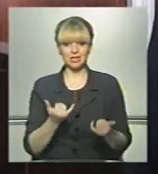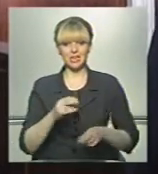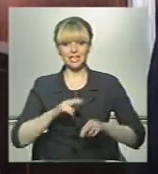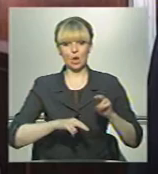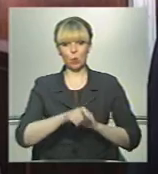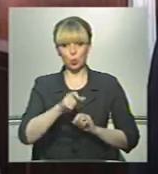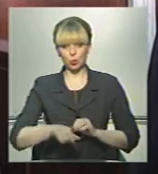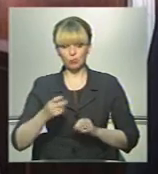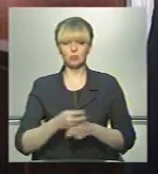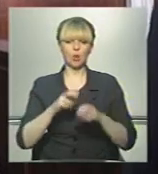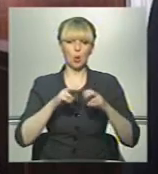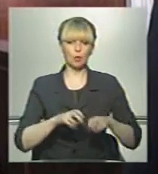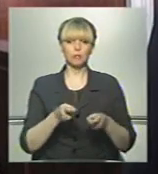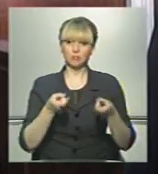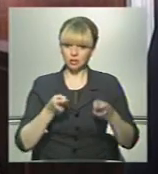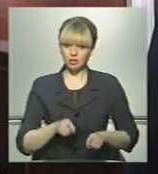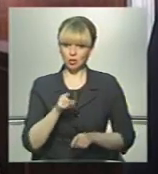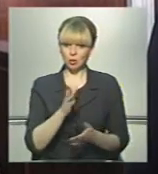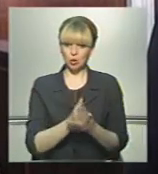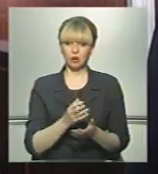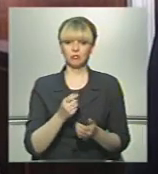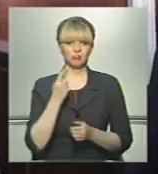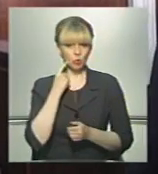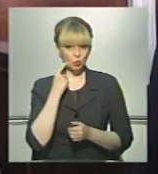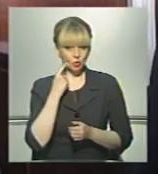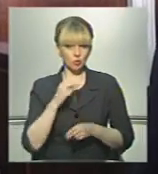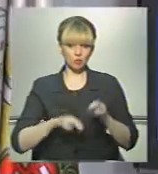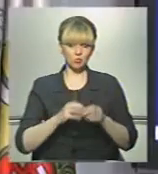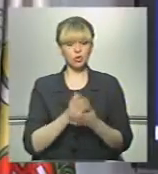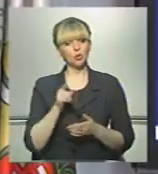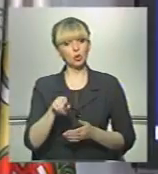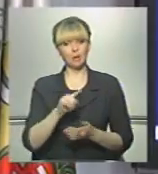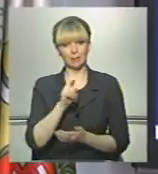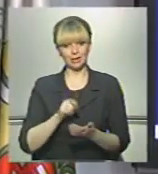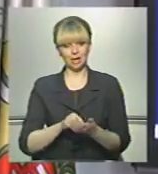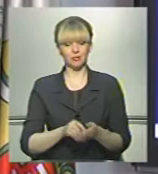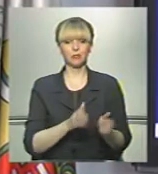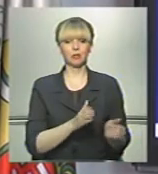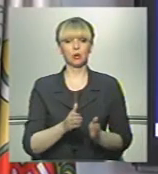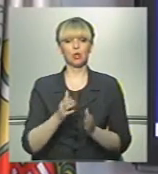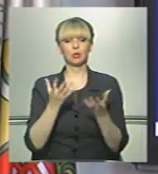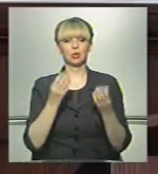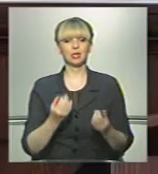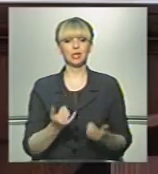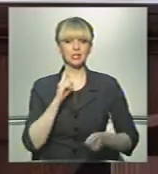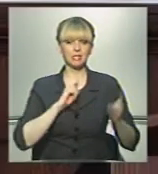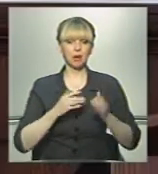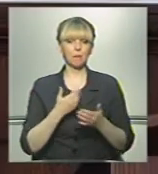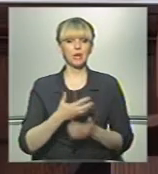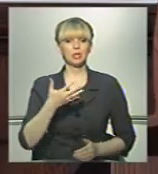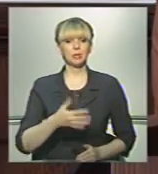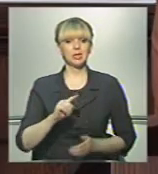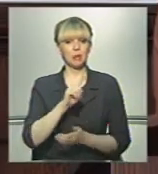забудовниками, і треба розібратися, чи дійсно то є добросовісні забудовники, чи є до них питання. У порядку денному нинішньої сесії майже